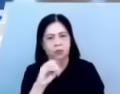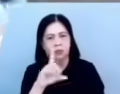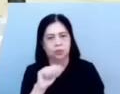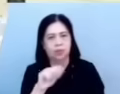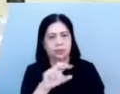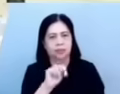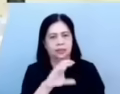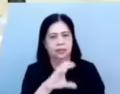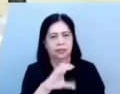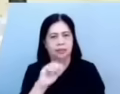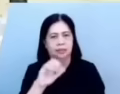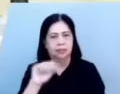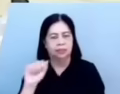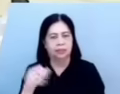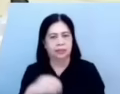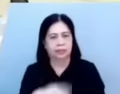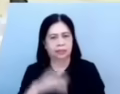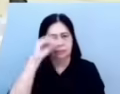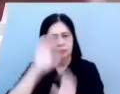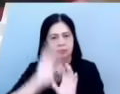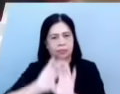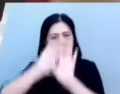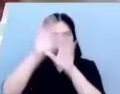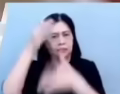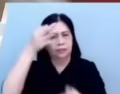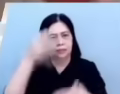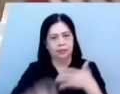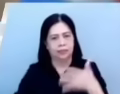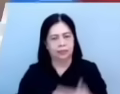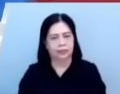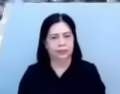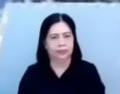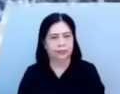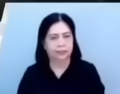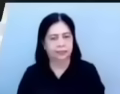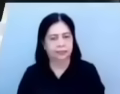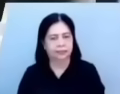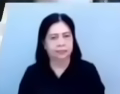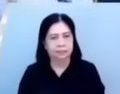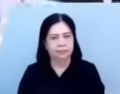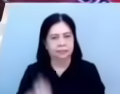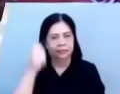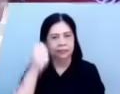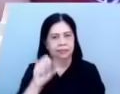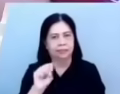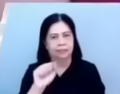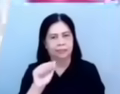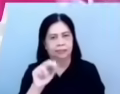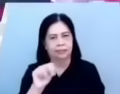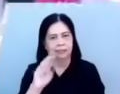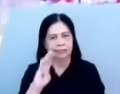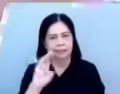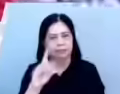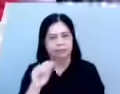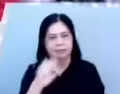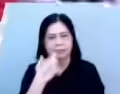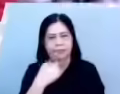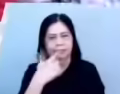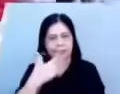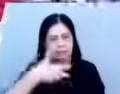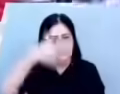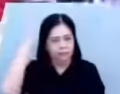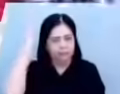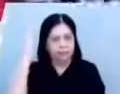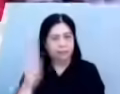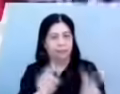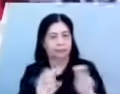Season 99 Men's Basketball Finals. Nanaig ang San Beda University Red Lions kontra Mapua